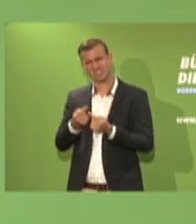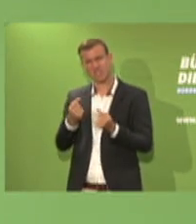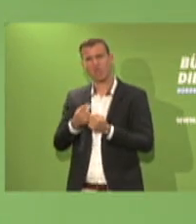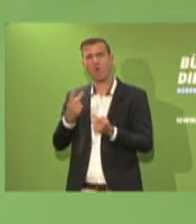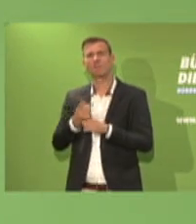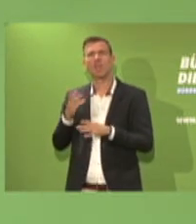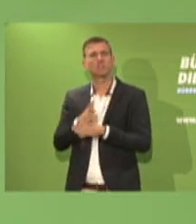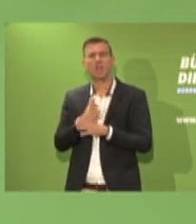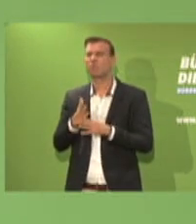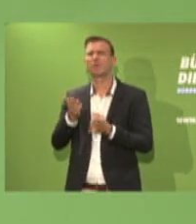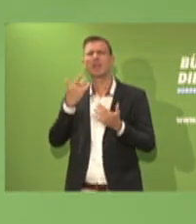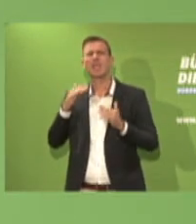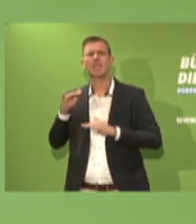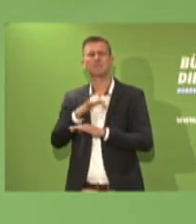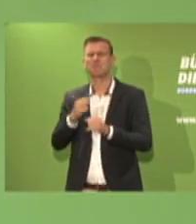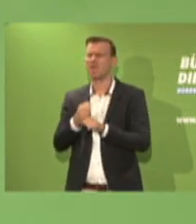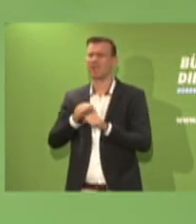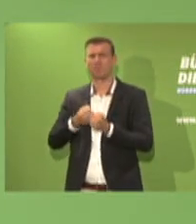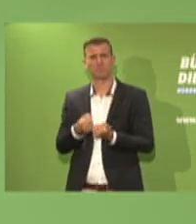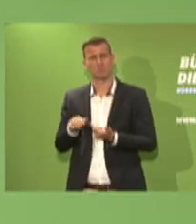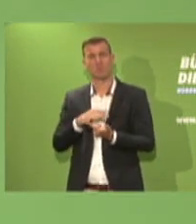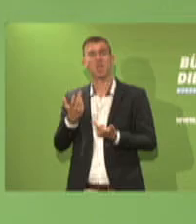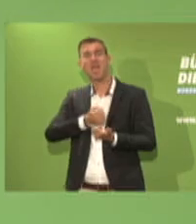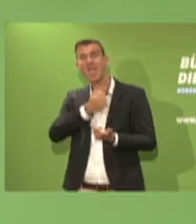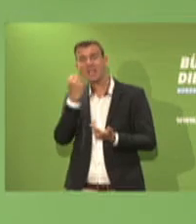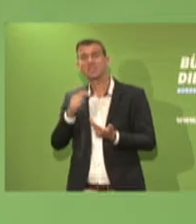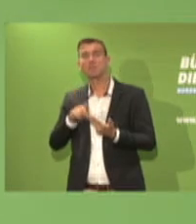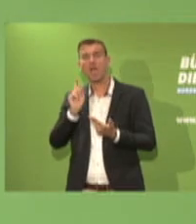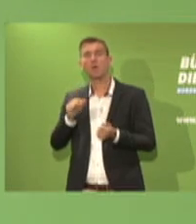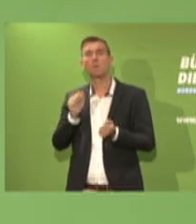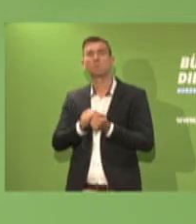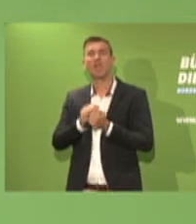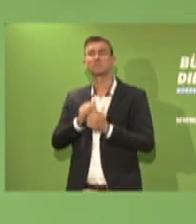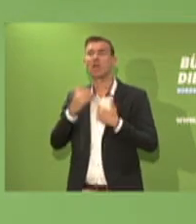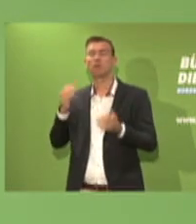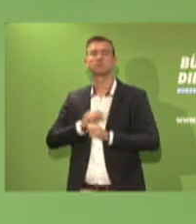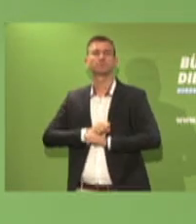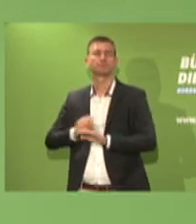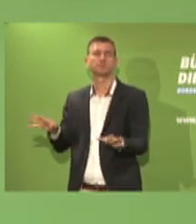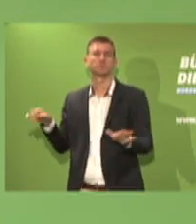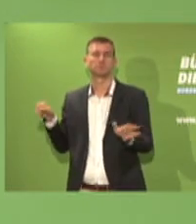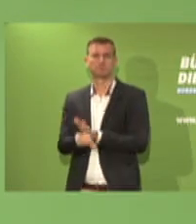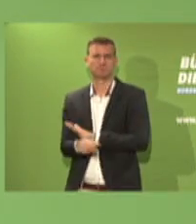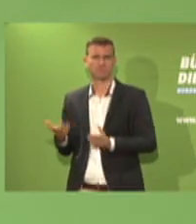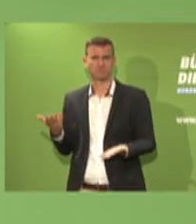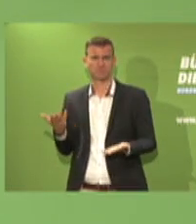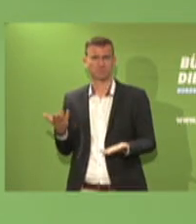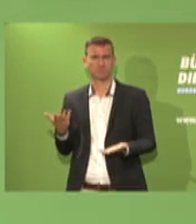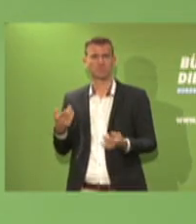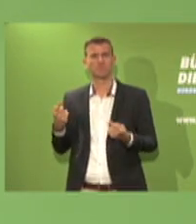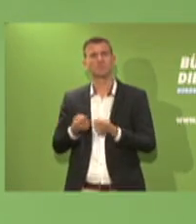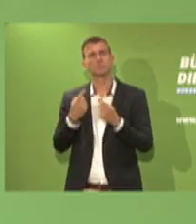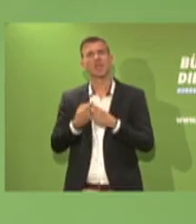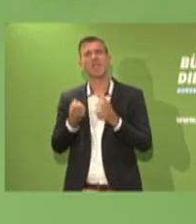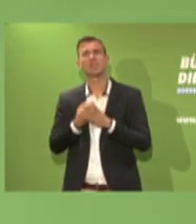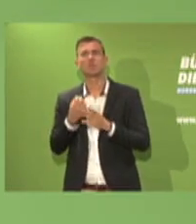Entscheidungen, vergiften das Klima und verursachen im Extremfall auch noch schlechte Presse. Aber das mit der Streitkultur ist nicht ganz so einfach